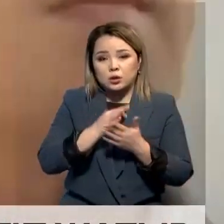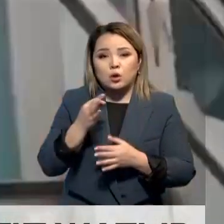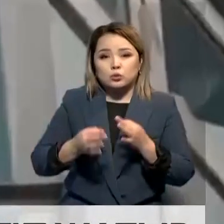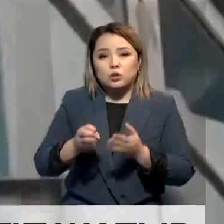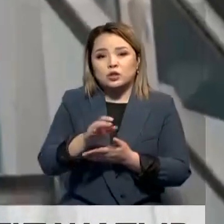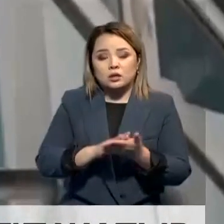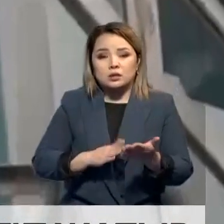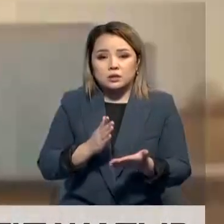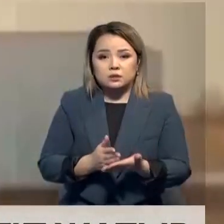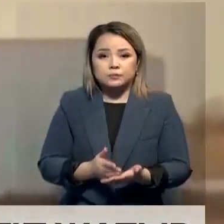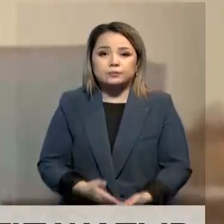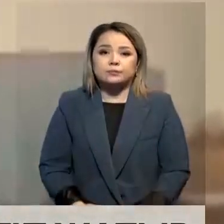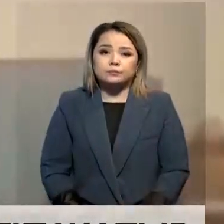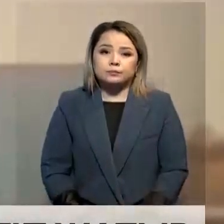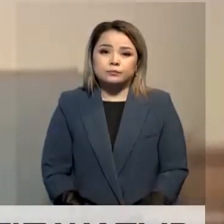әлі жалғасады.